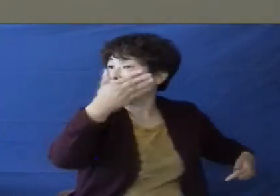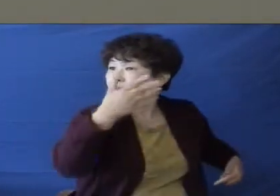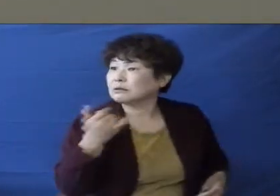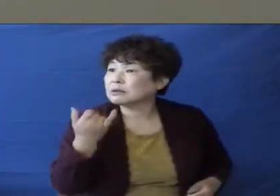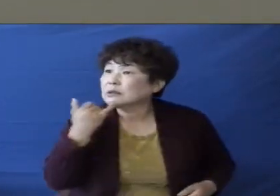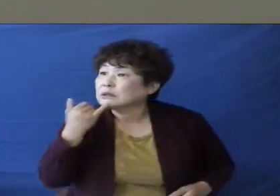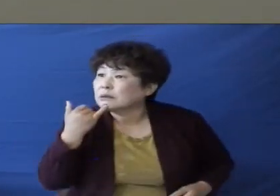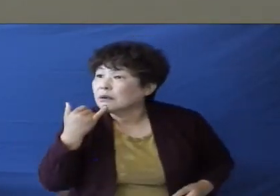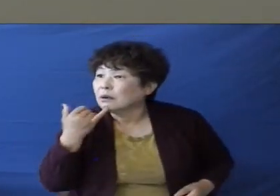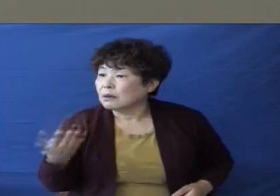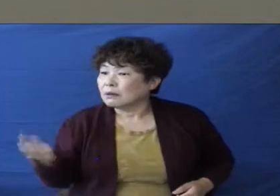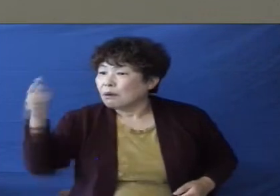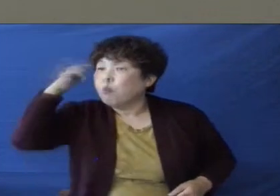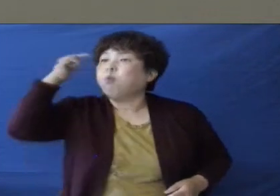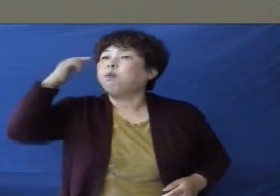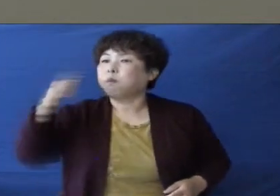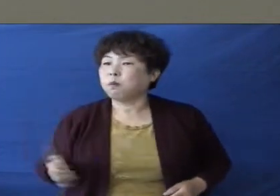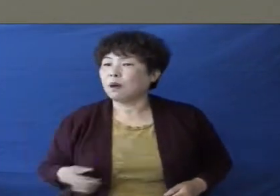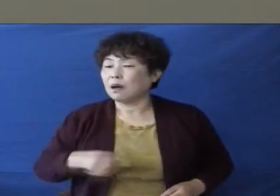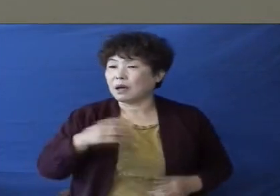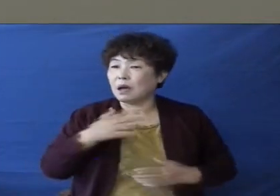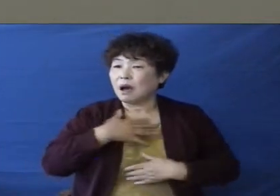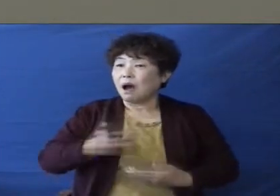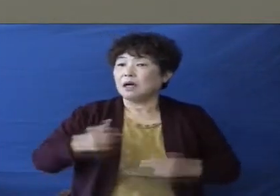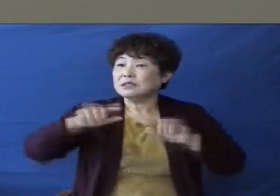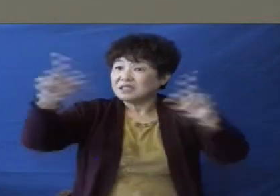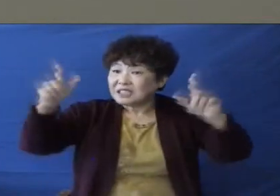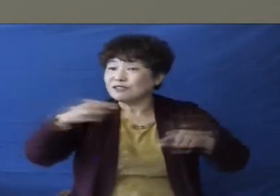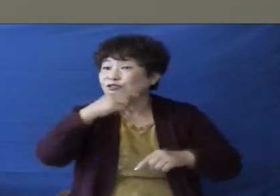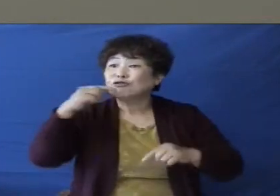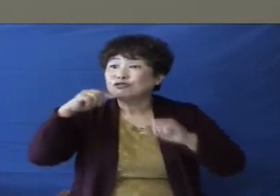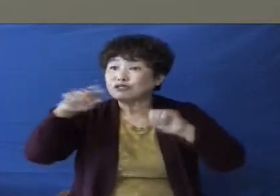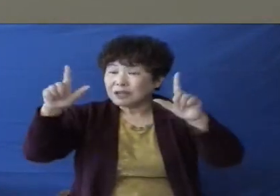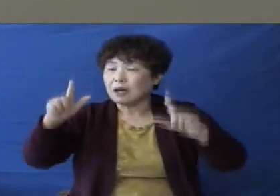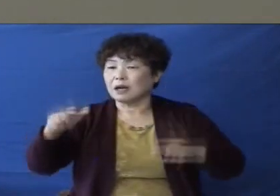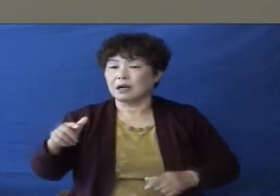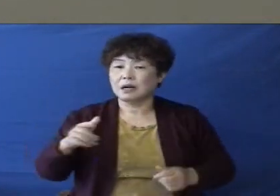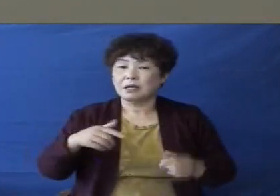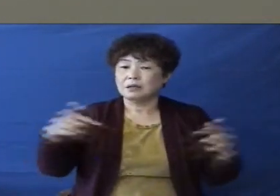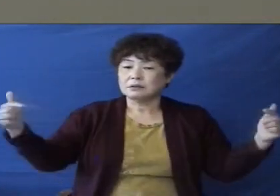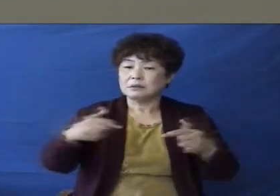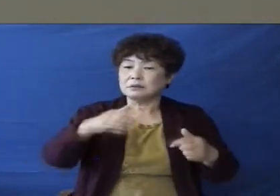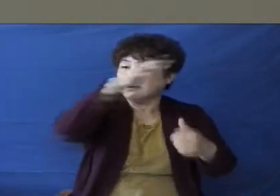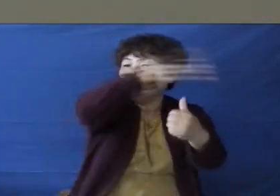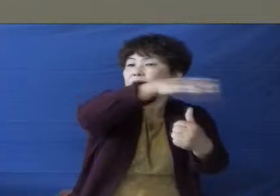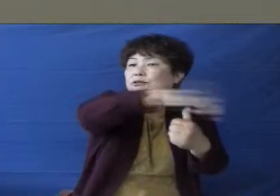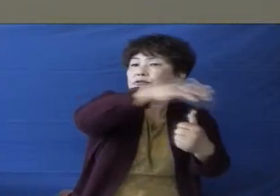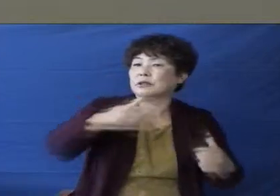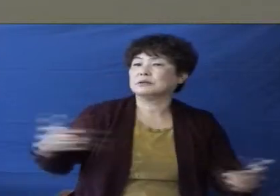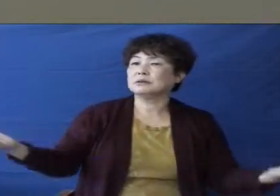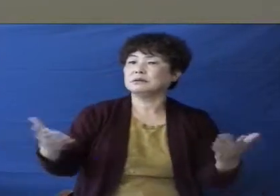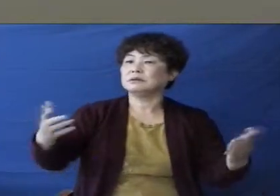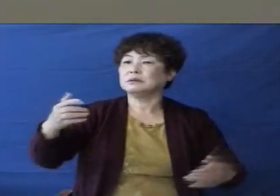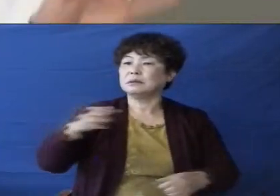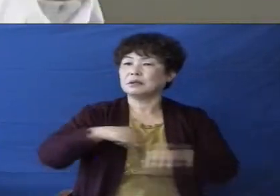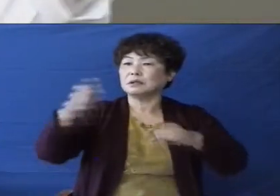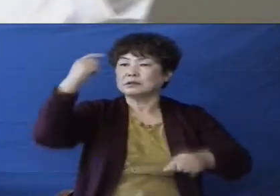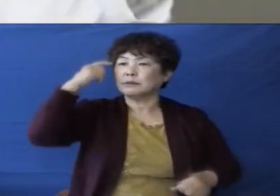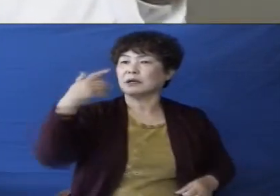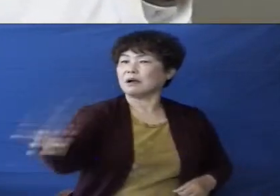지금 예수님에게 는 감히 어쩌지 를 못하고 지금 얘기해 써도 되는데 예수님께 하지 않고